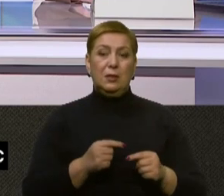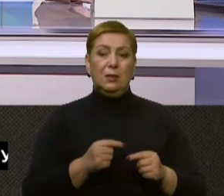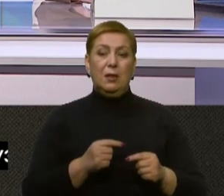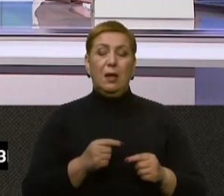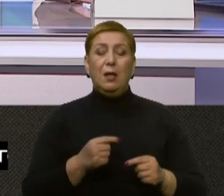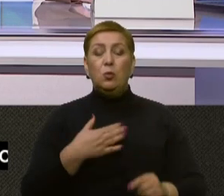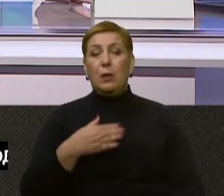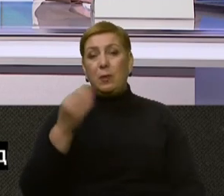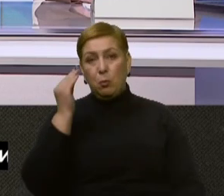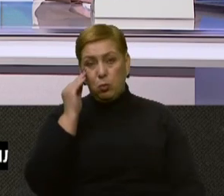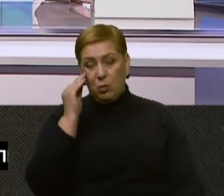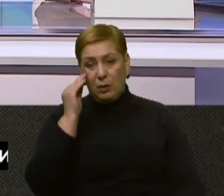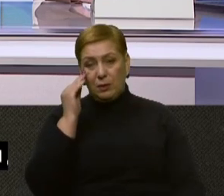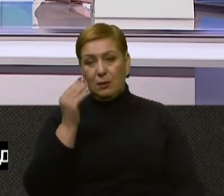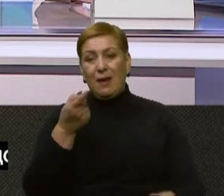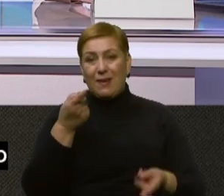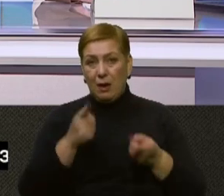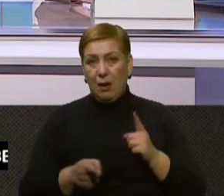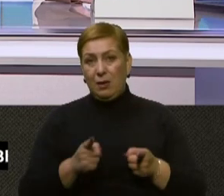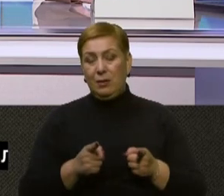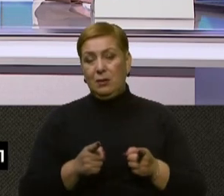ну, на мій погляд, реальних